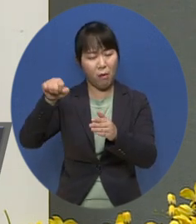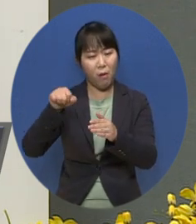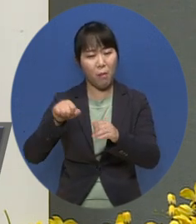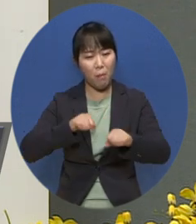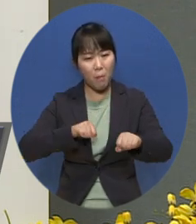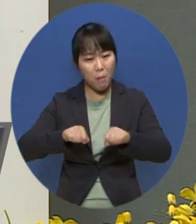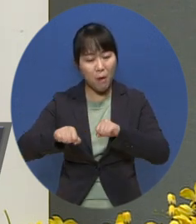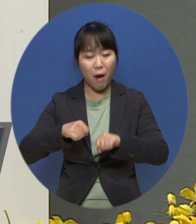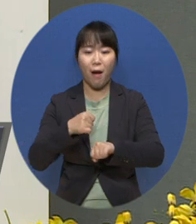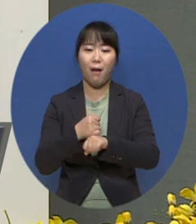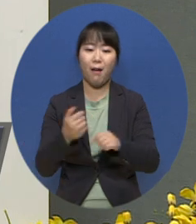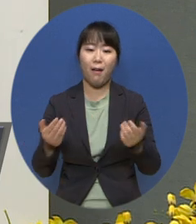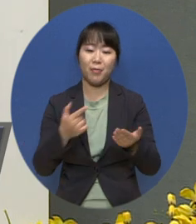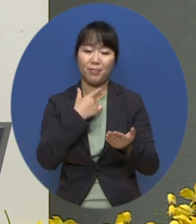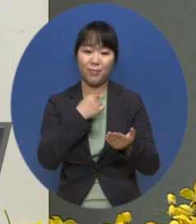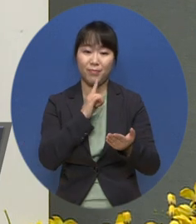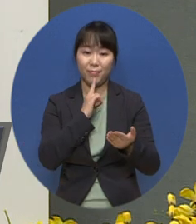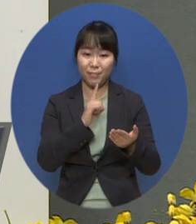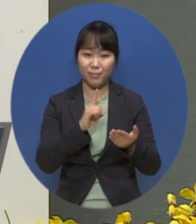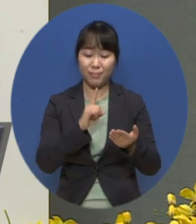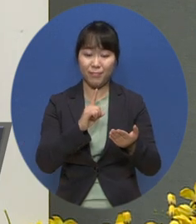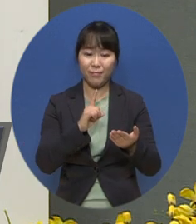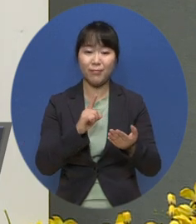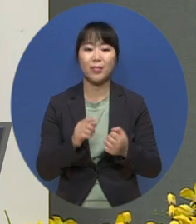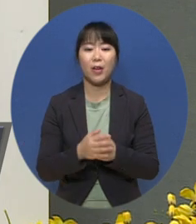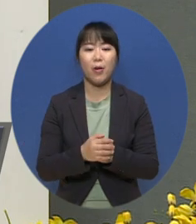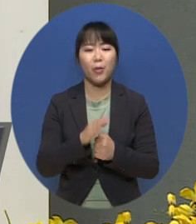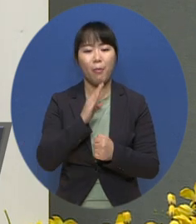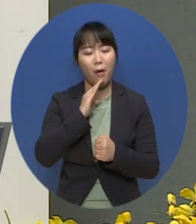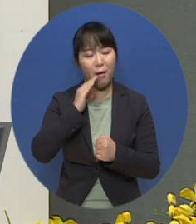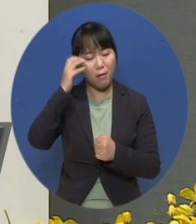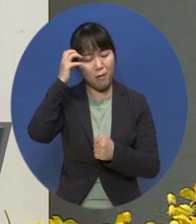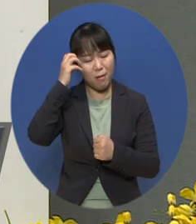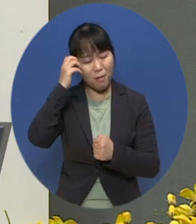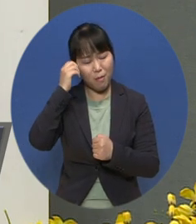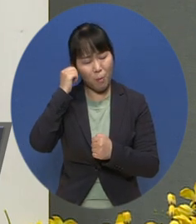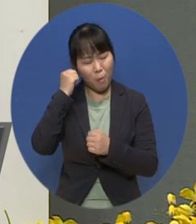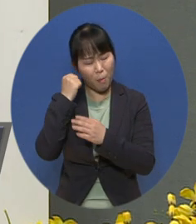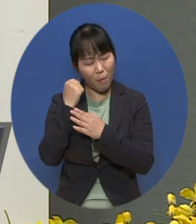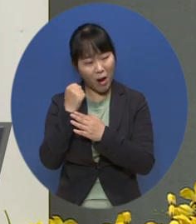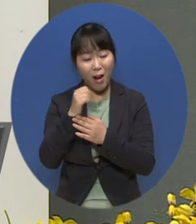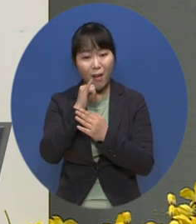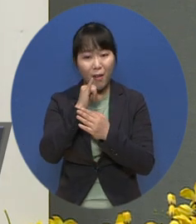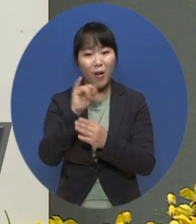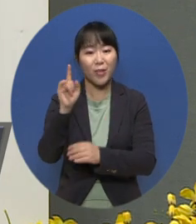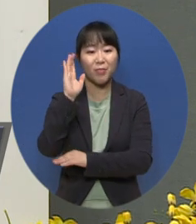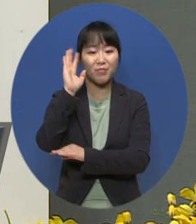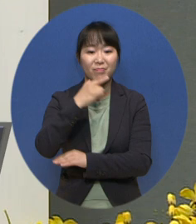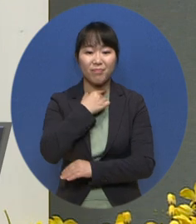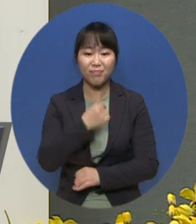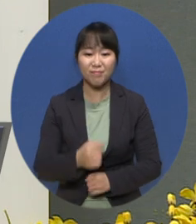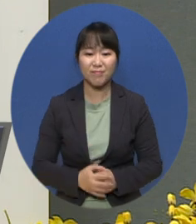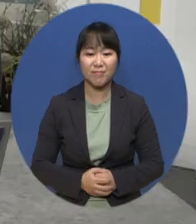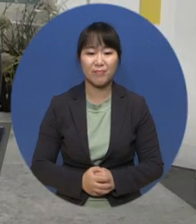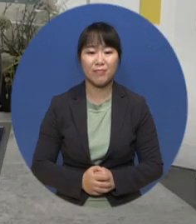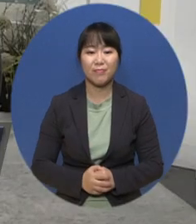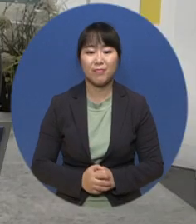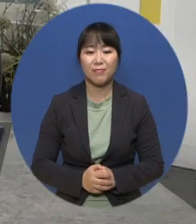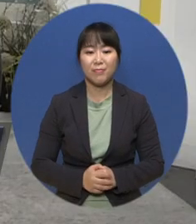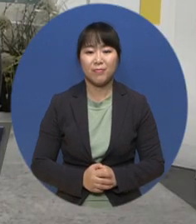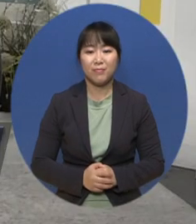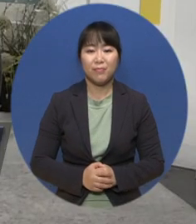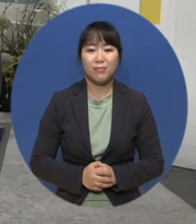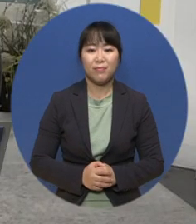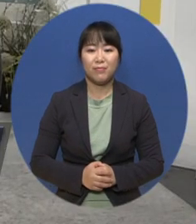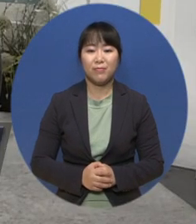해 보시게 따 이런 말씀을 하셔서 아주 인상적이었는데 어떤 얘기를 좀 해 주셨는지 이제